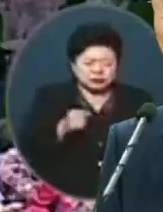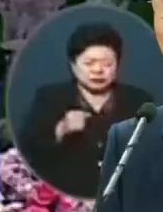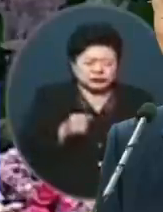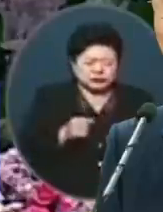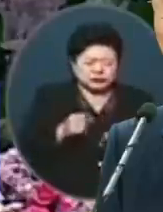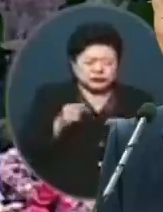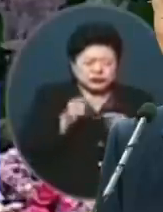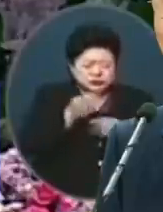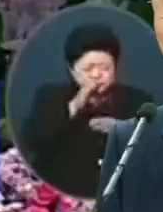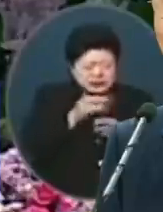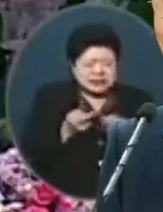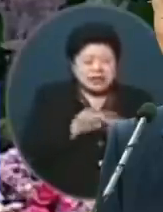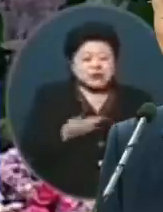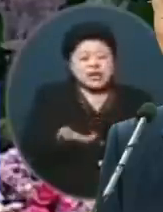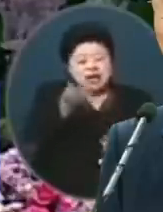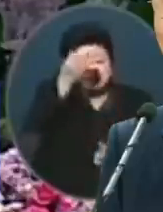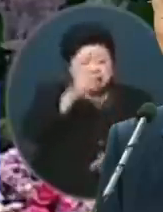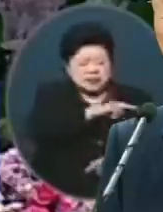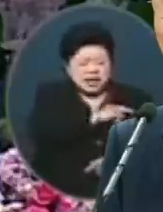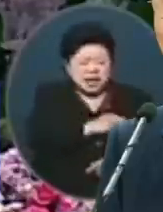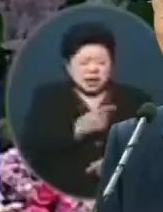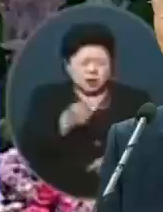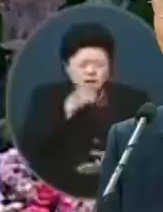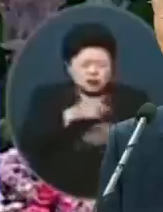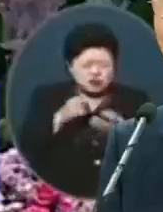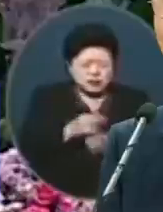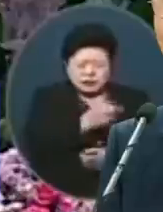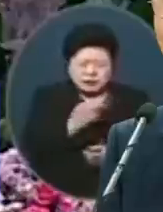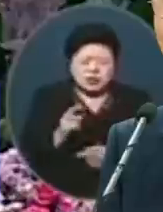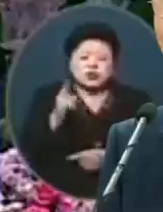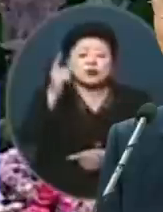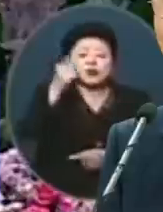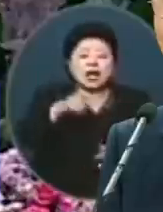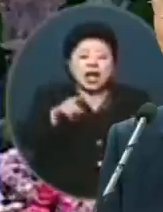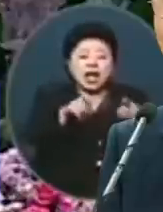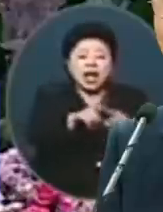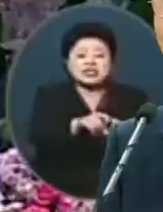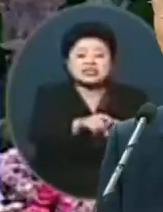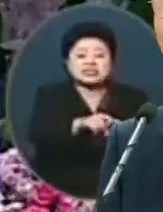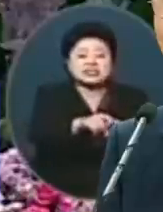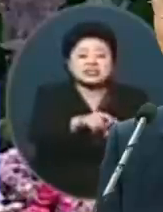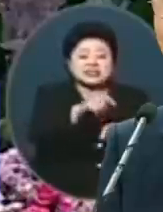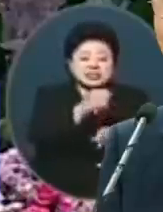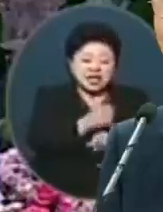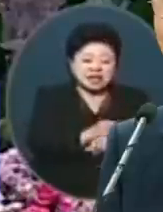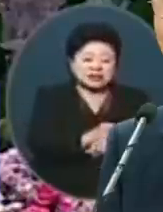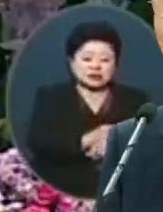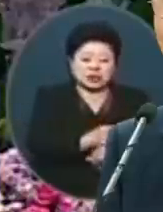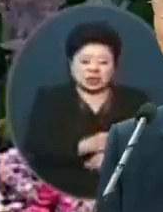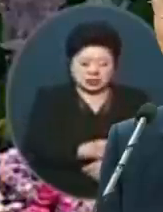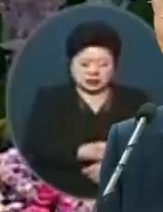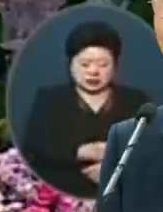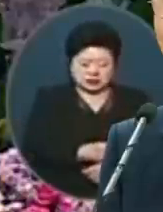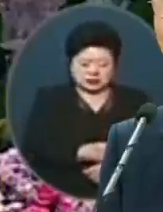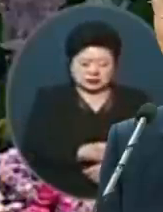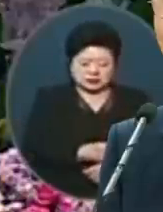산 위에 앉으리라 가장 높은 구름에 올라가 지극히 높은 위와 같이 되리라.